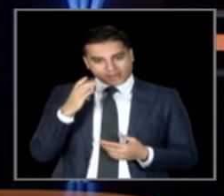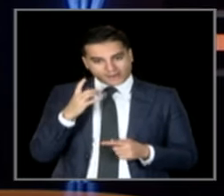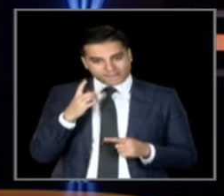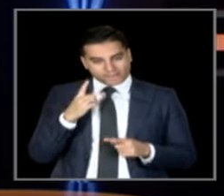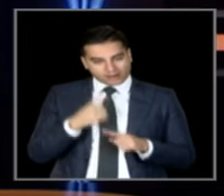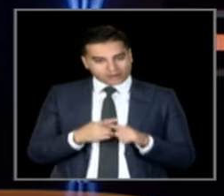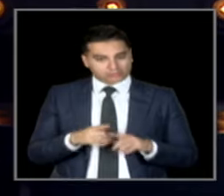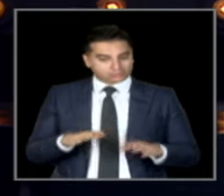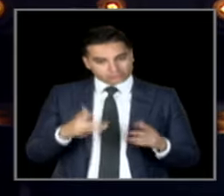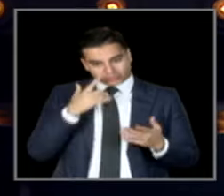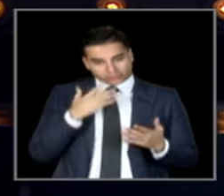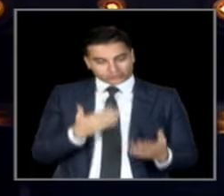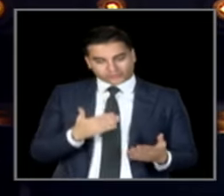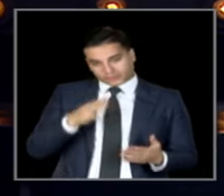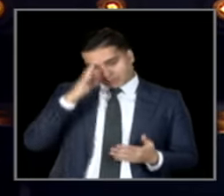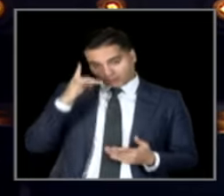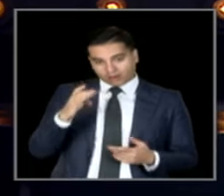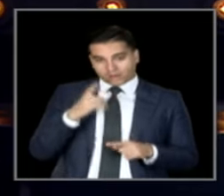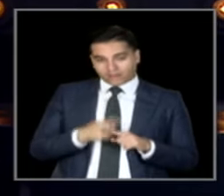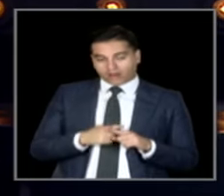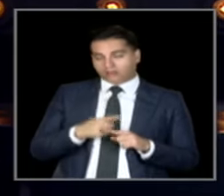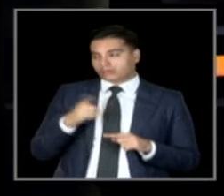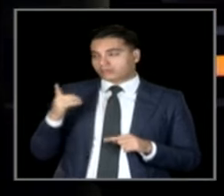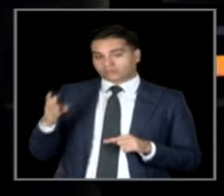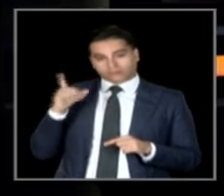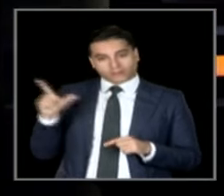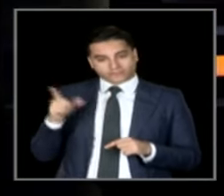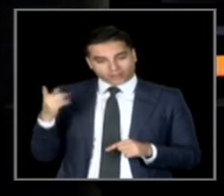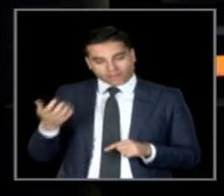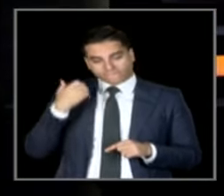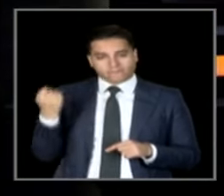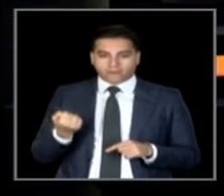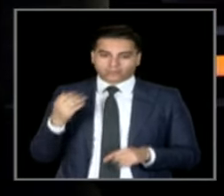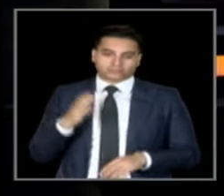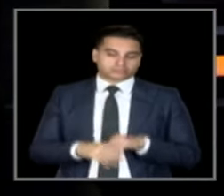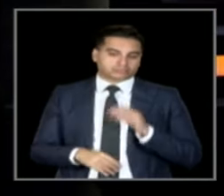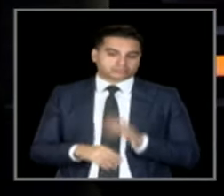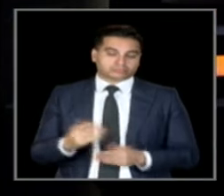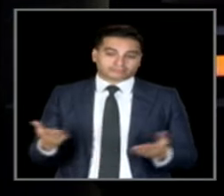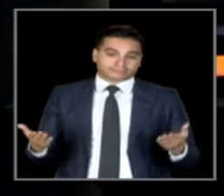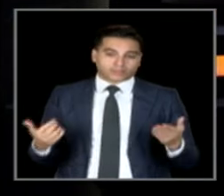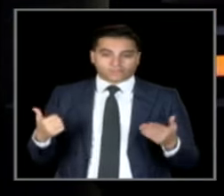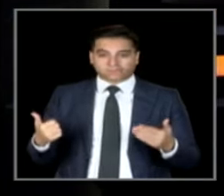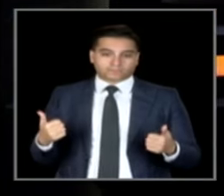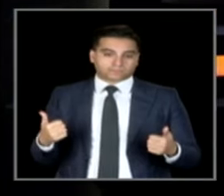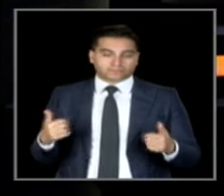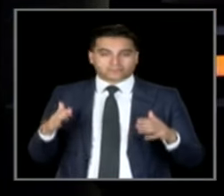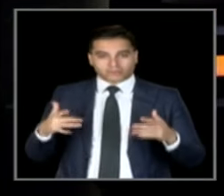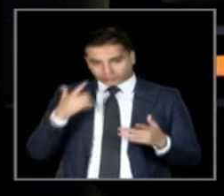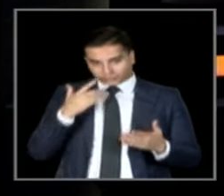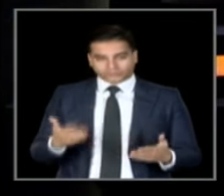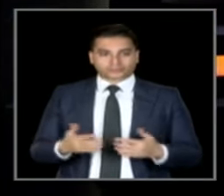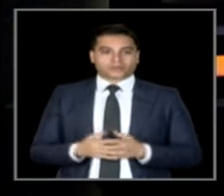دور الأربعة. لو الإجابة غلط وجامعة المنصورة جاوبت صح، ألف مبروك لجامعة المنصورة، الوصول